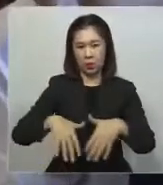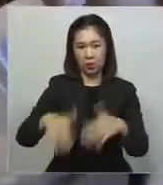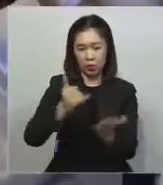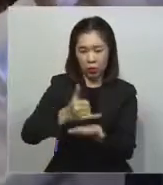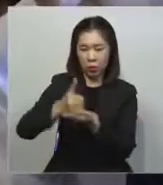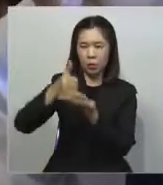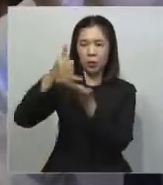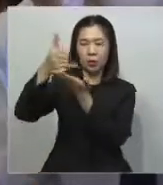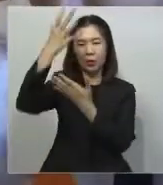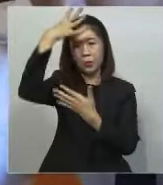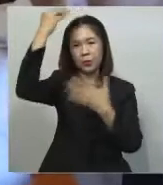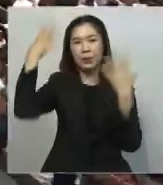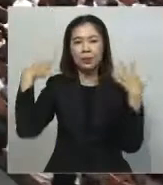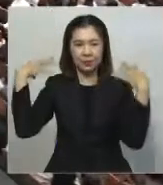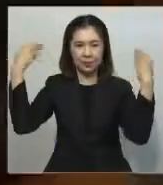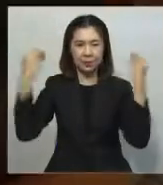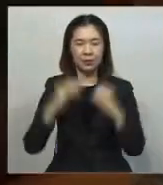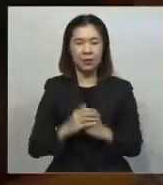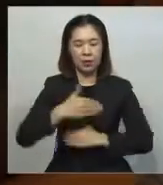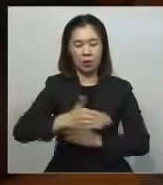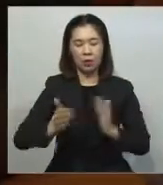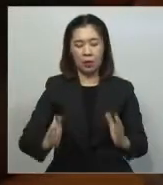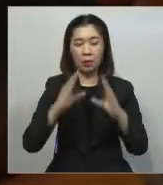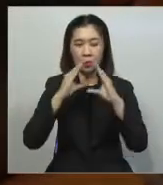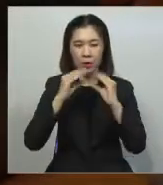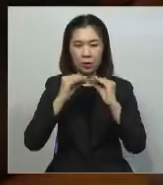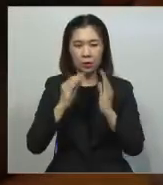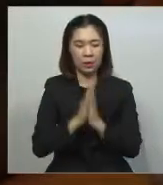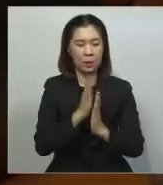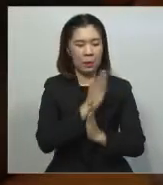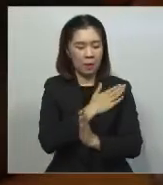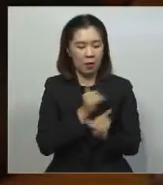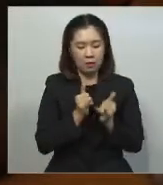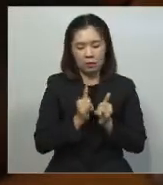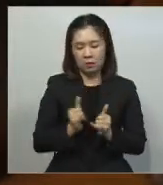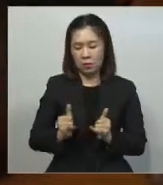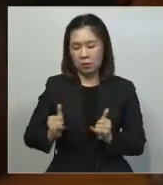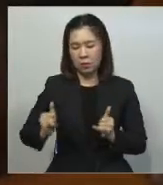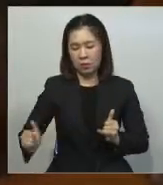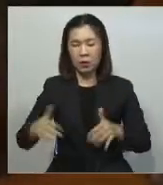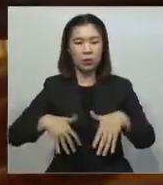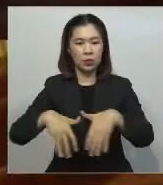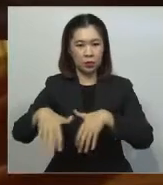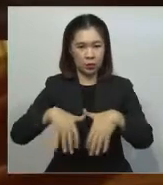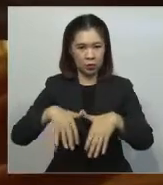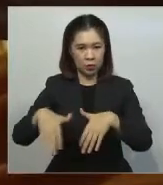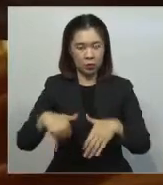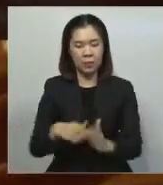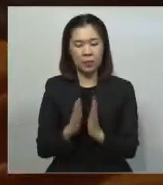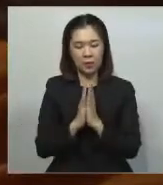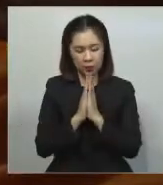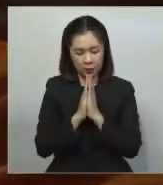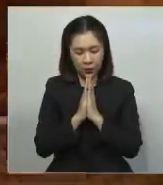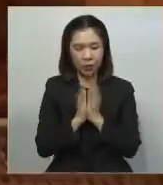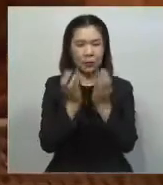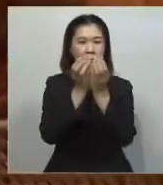งสวรรค์โดยภายในหอประชุมมีพระภิกษุสงฆ์สามเณรและประชาชนที่มาร่วมงานได้ฟังธรรมเทศนา